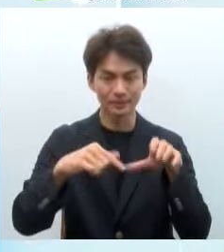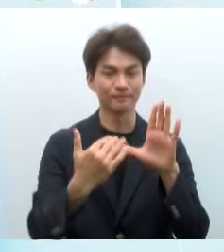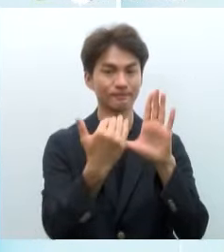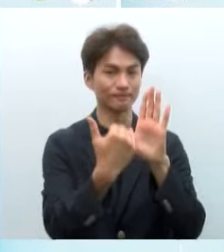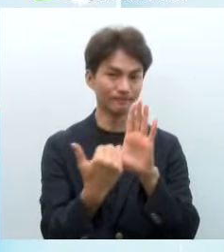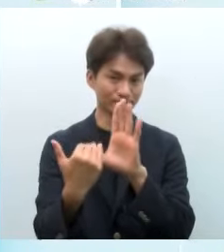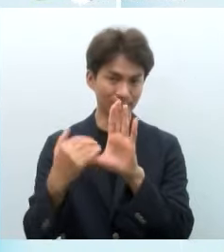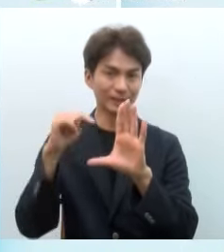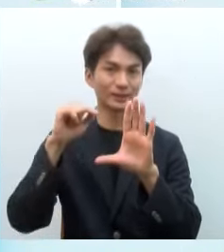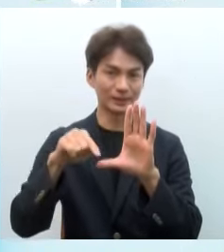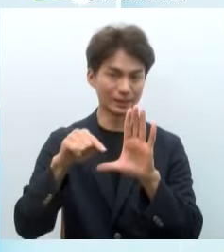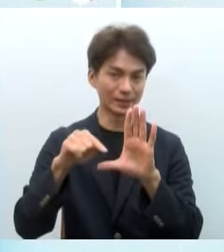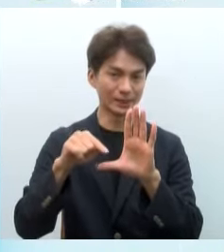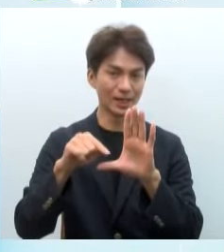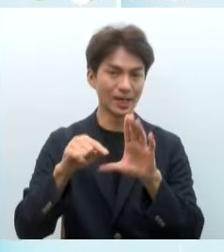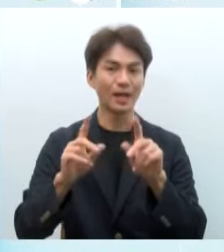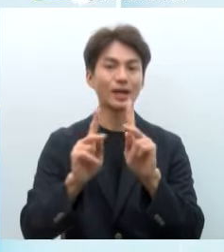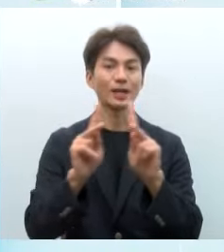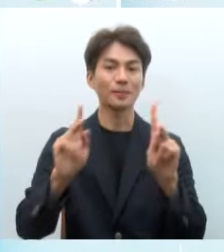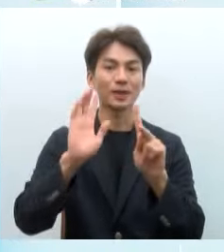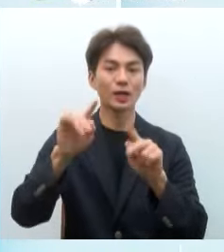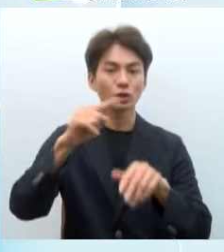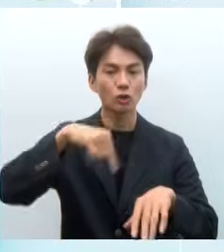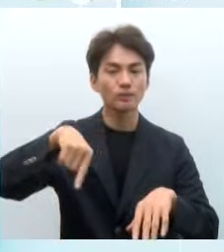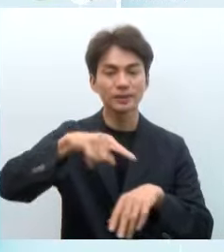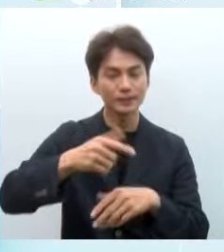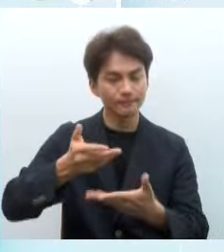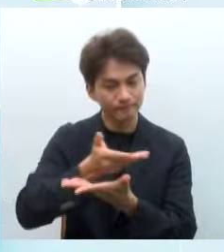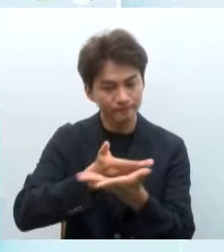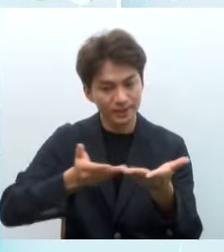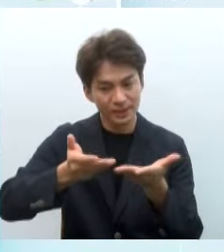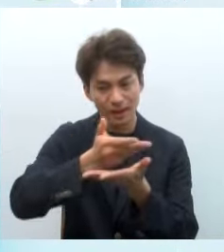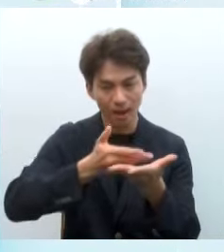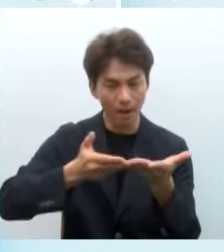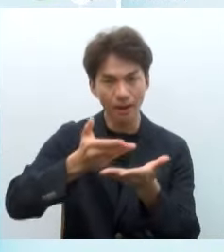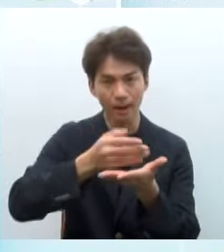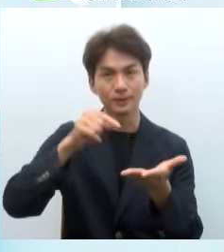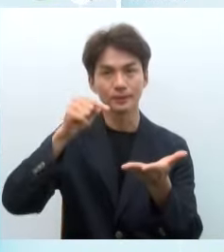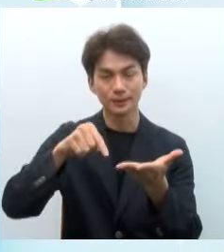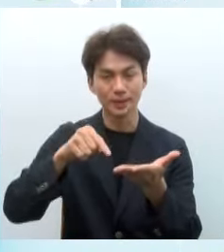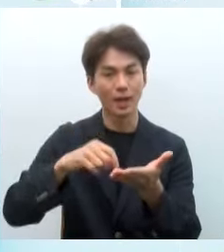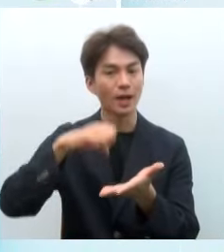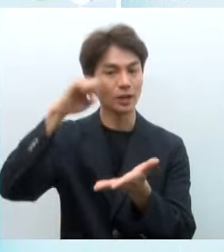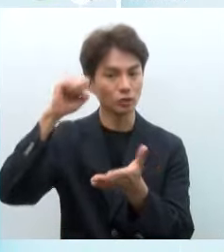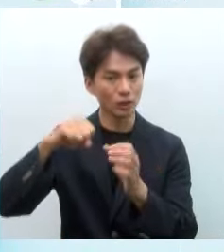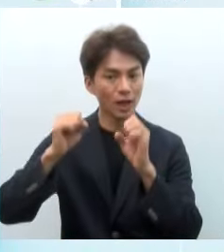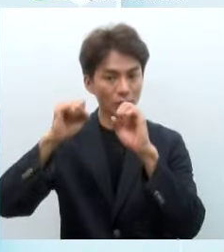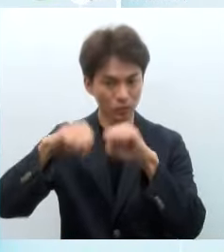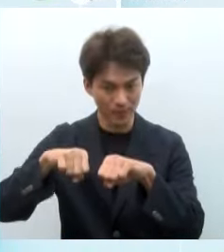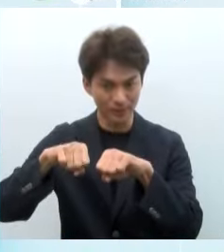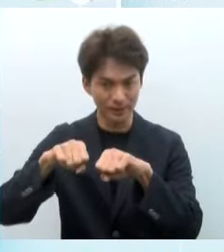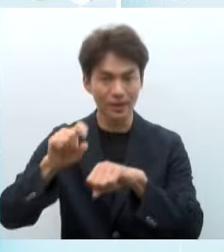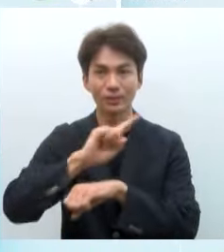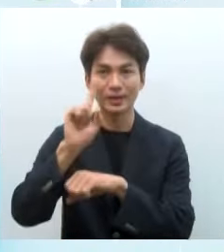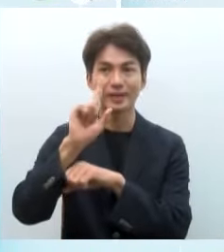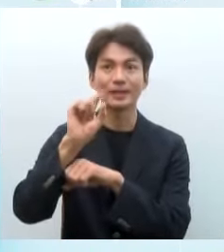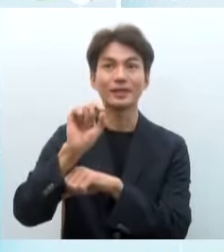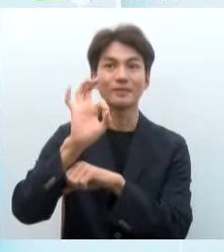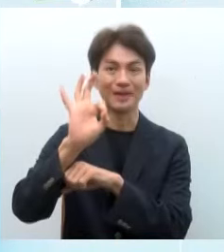กรองของเขตพื้นที่แล้วก็กกส.เขตพื้นที่อนุมัติภายในวันที่29